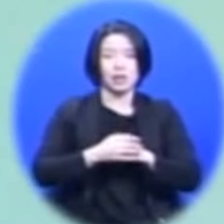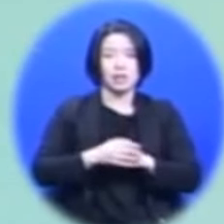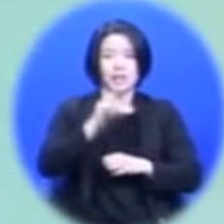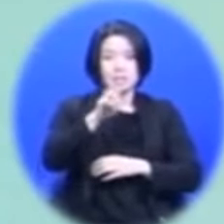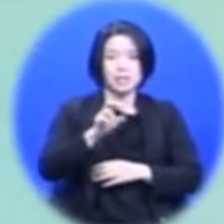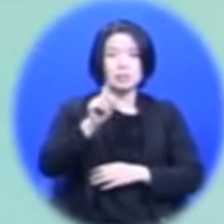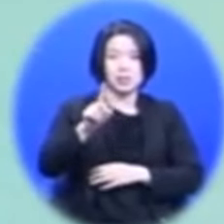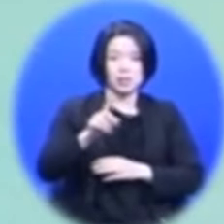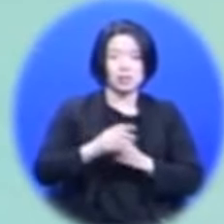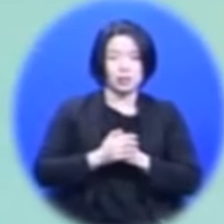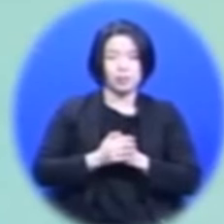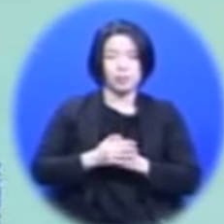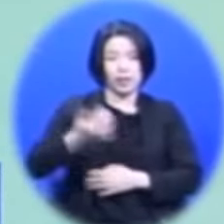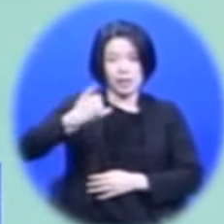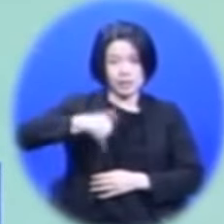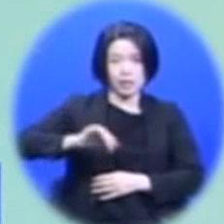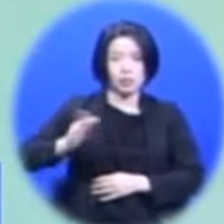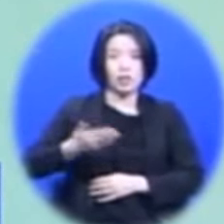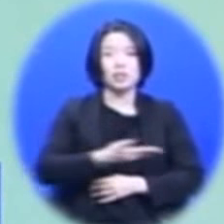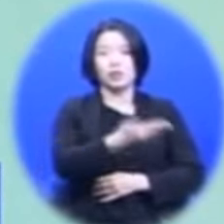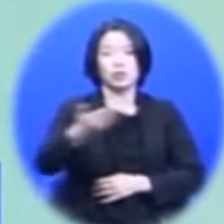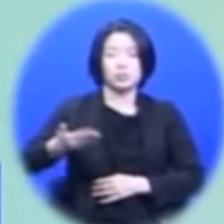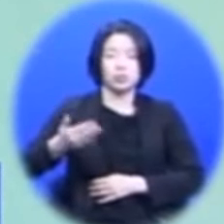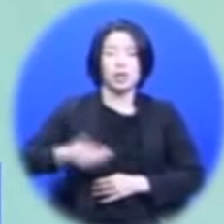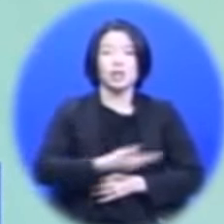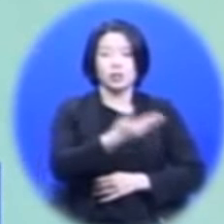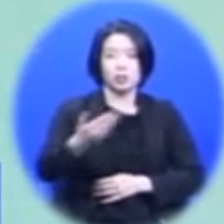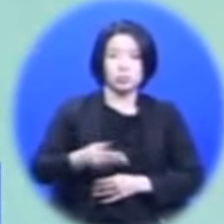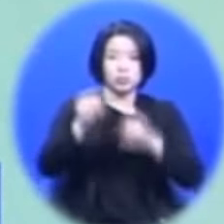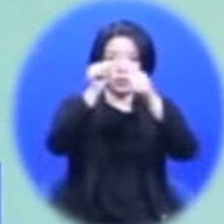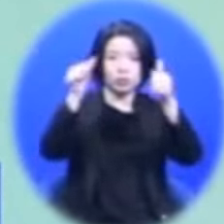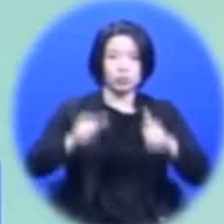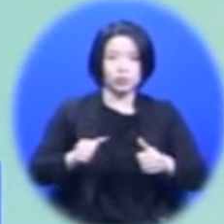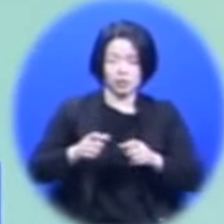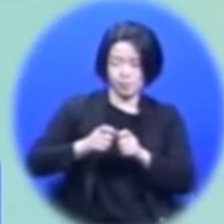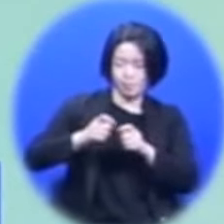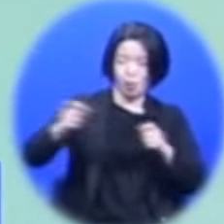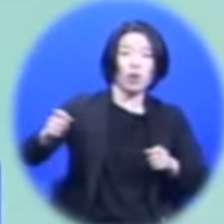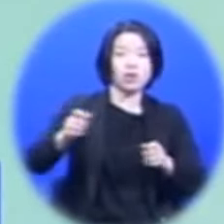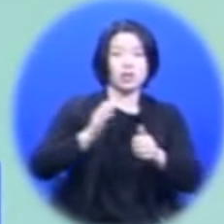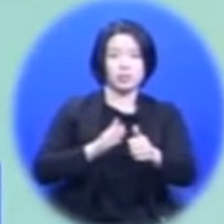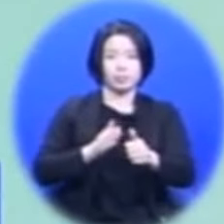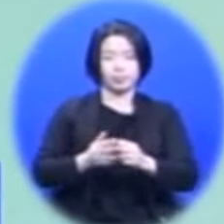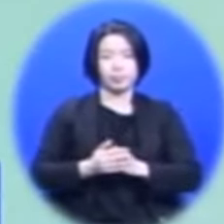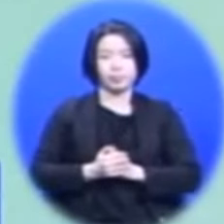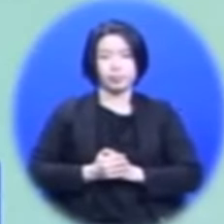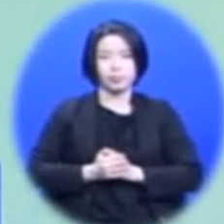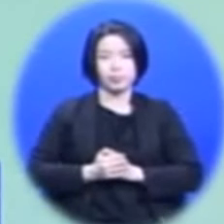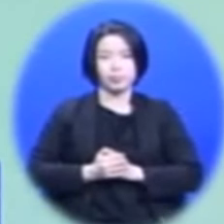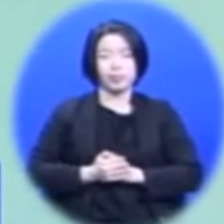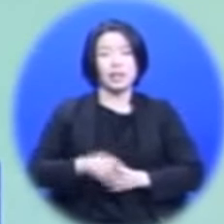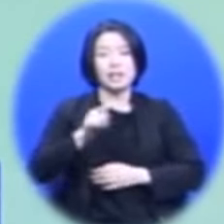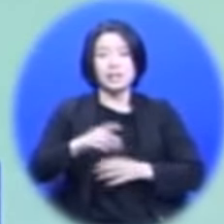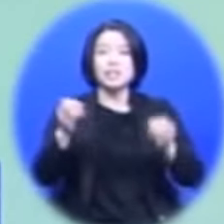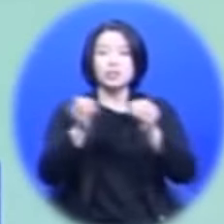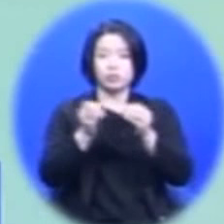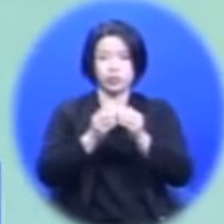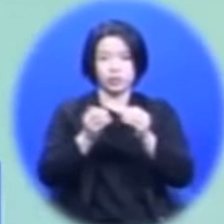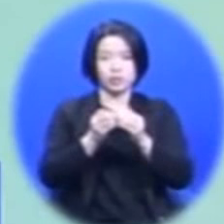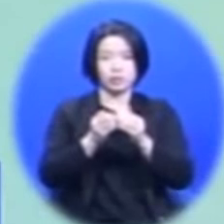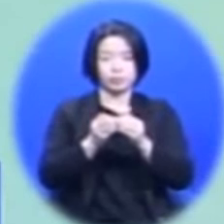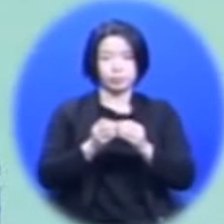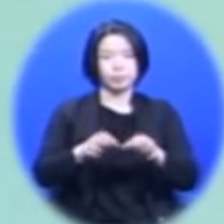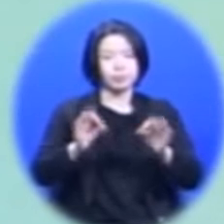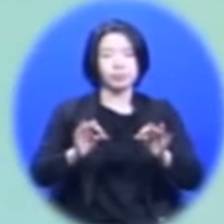21절, 자녀된 이 여러분, 여러분은 우상을 멀리하십시오. 이 구절은